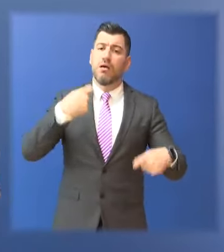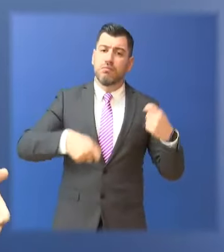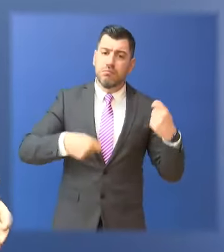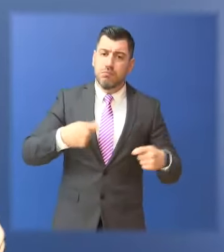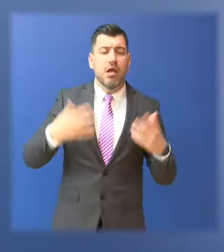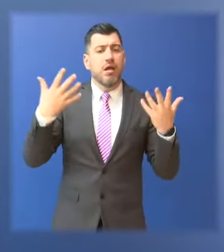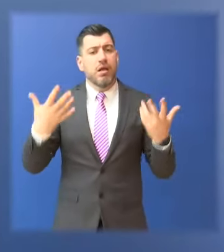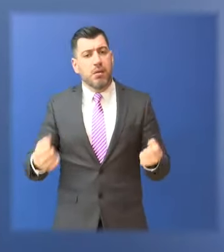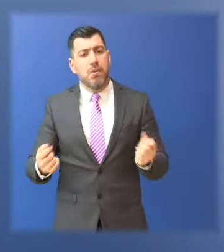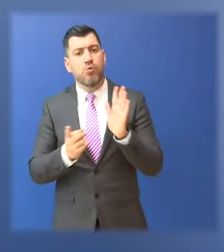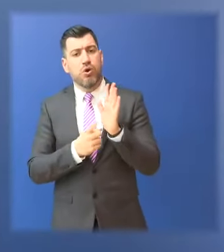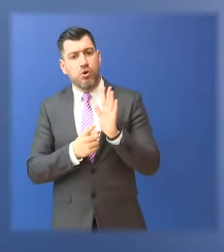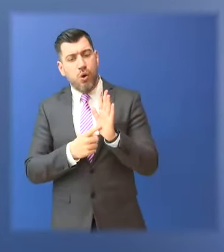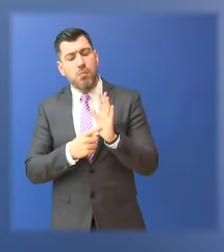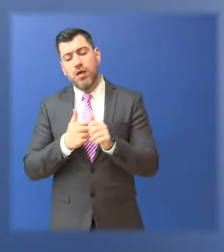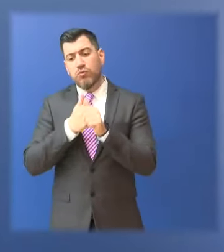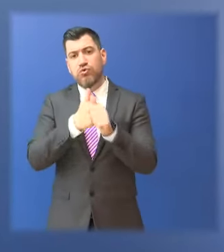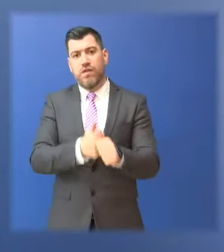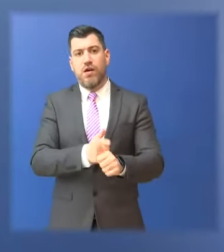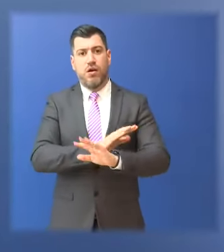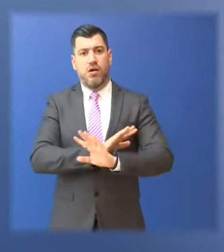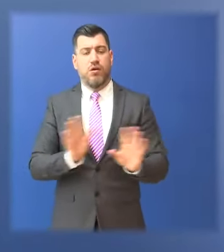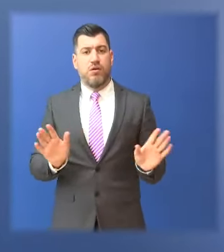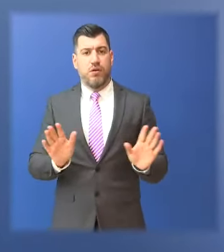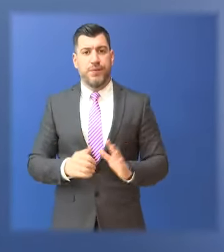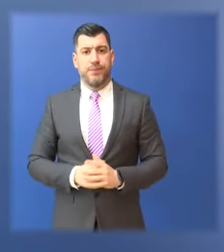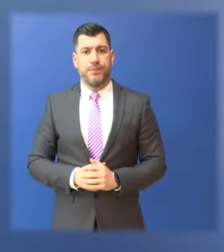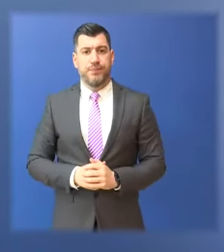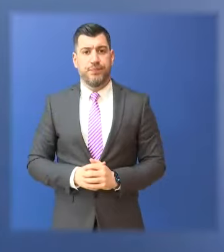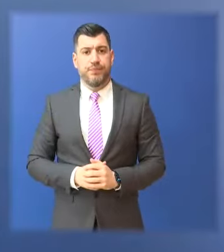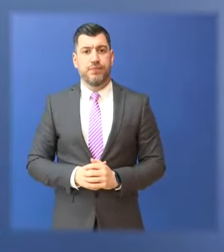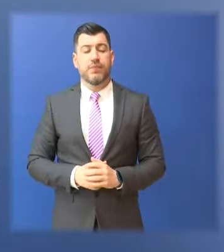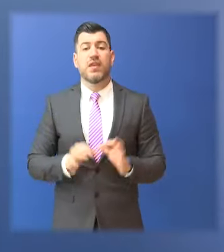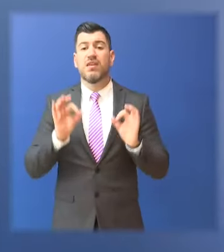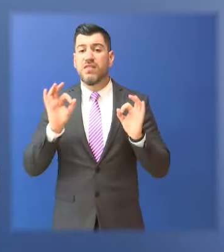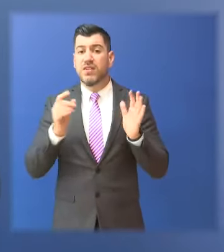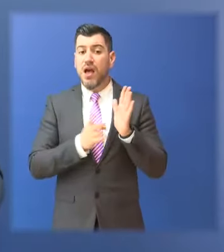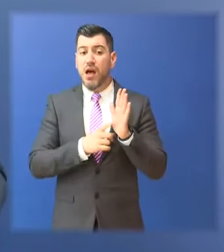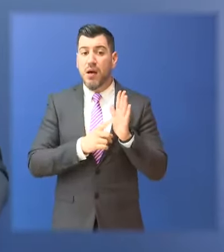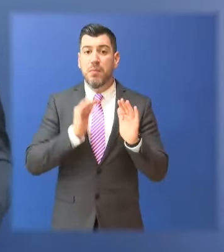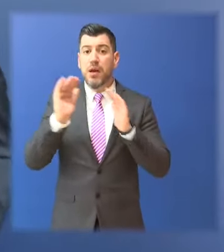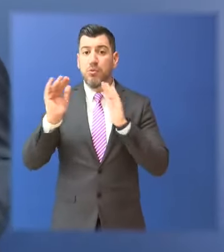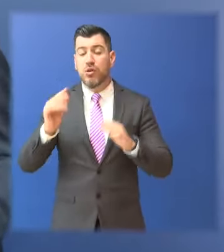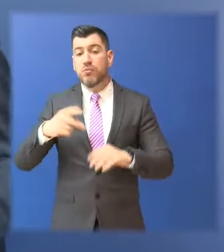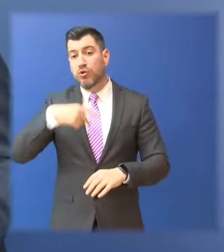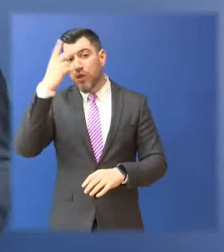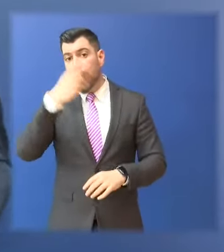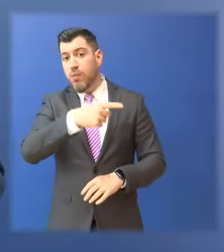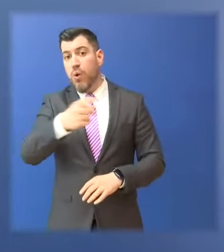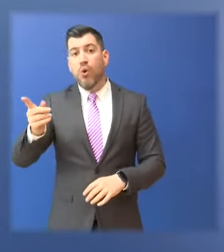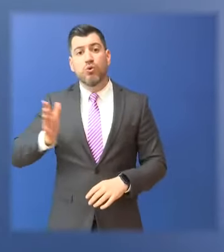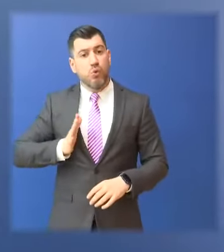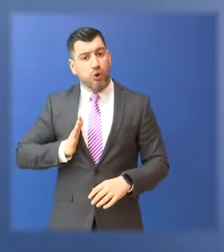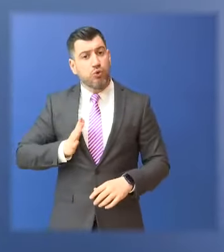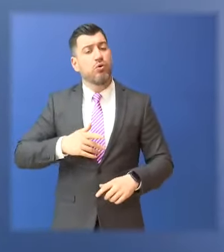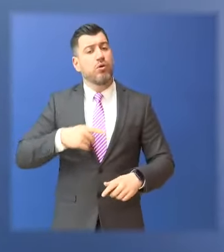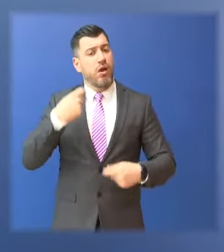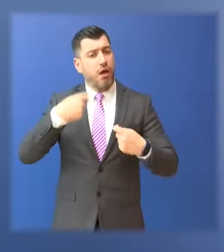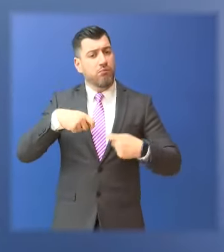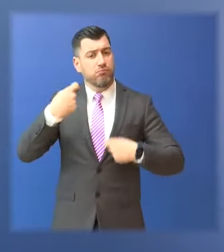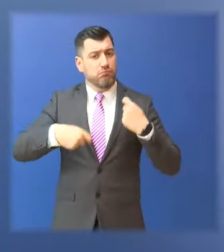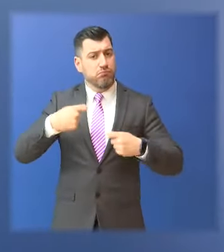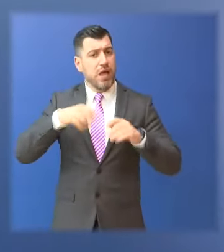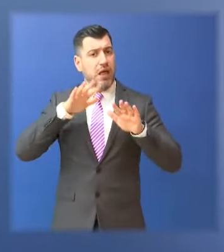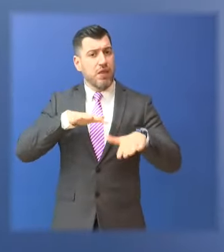πρέπει να εφαρμόζεται. Γιατί εδώ πρέπει αφενός να προστατευτεί το δικαίωμα των πολιτών να διαδηλώσουν, το οποίο προφανώς δεν μπορεί κανείς να τους